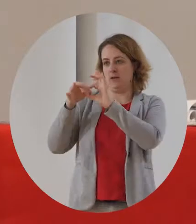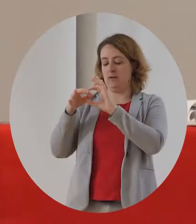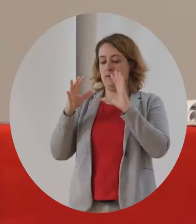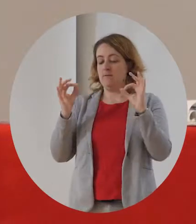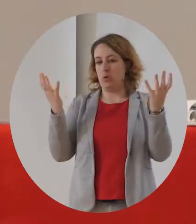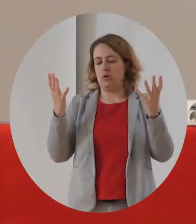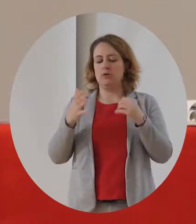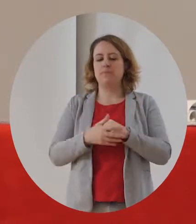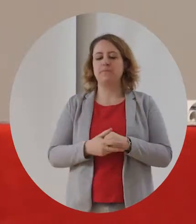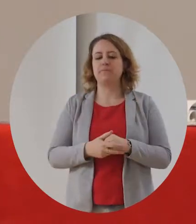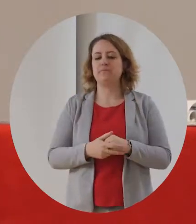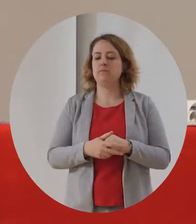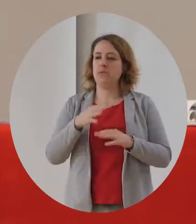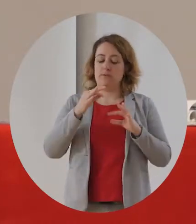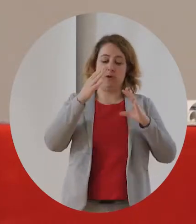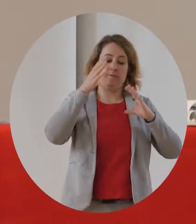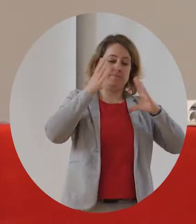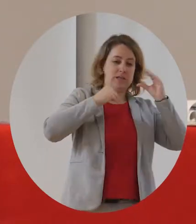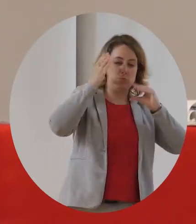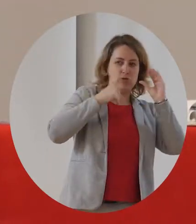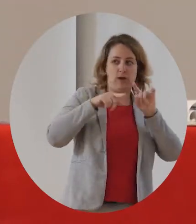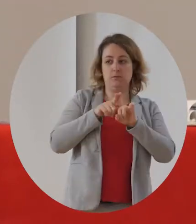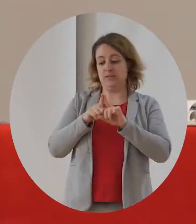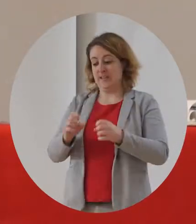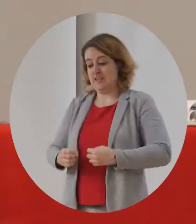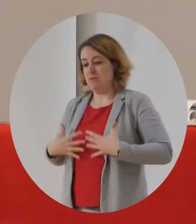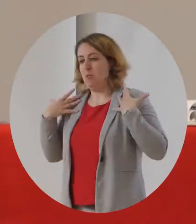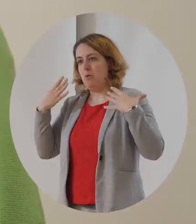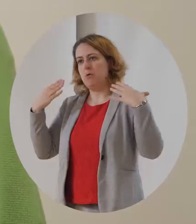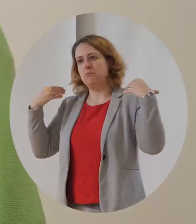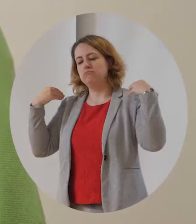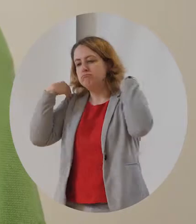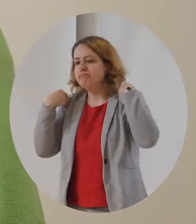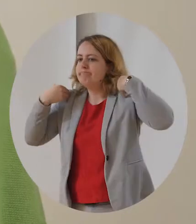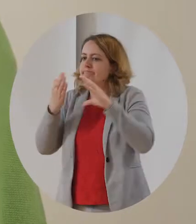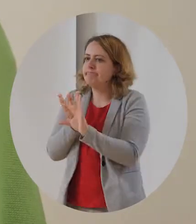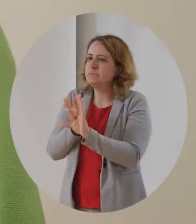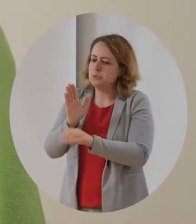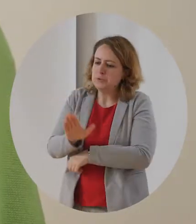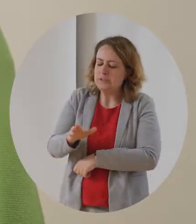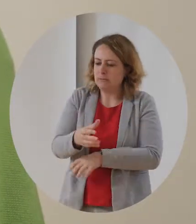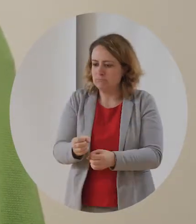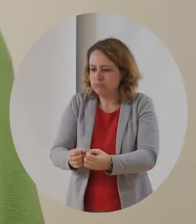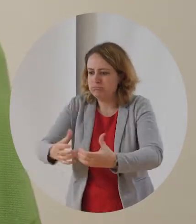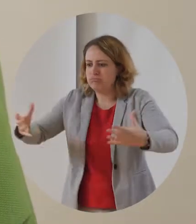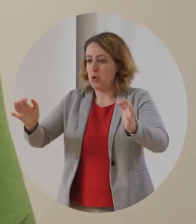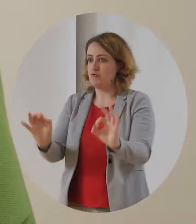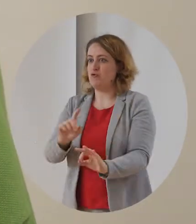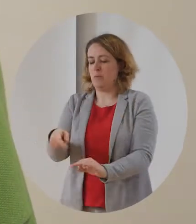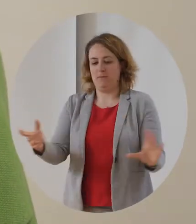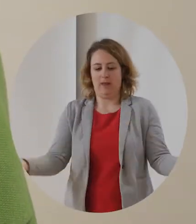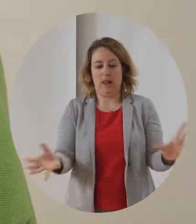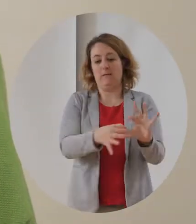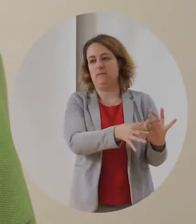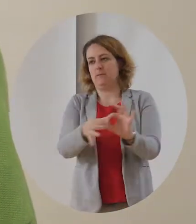l'intégrité des fonctions vestibulaires et un développement psychomoteur harmonieux. Les troubles vestibulaires vont fragiliser